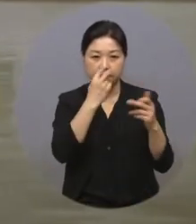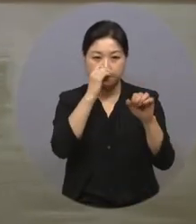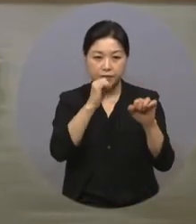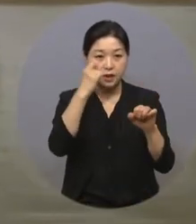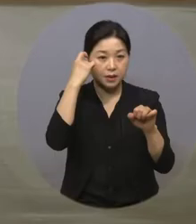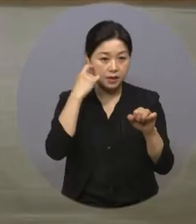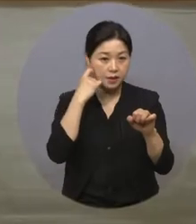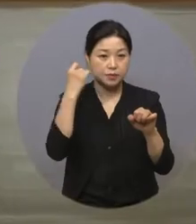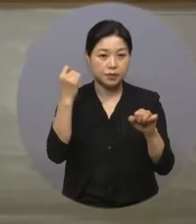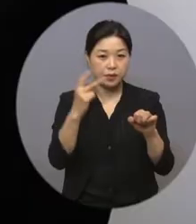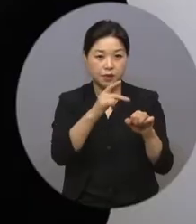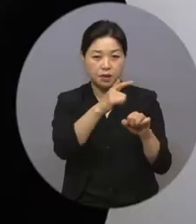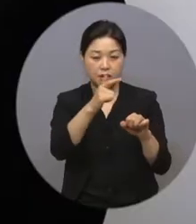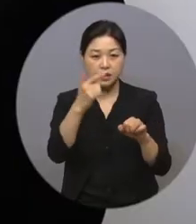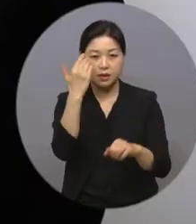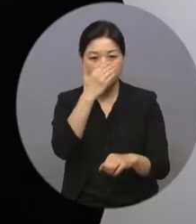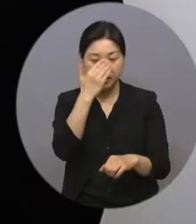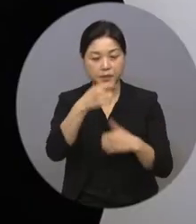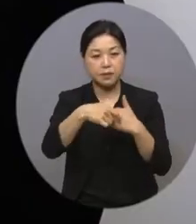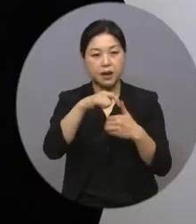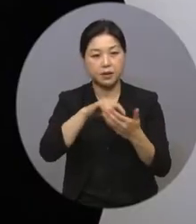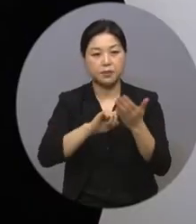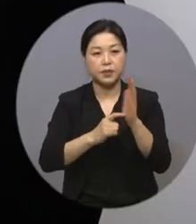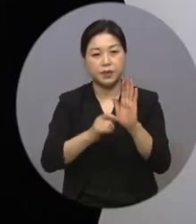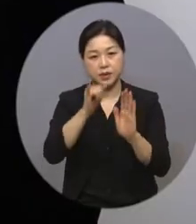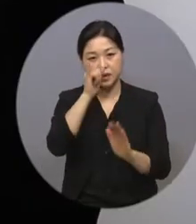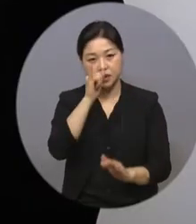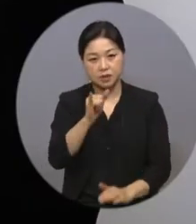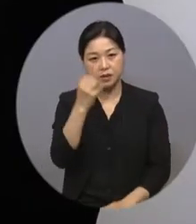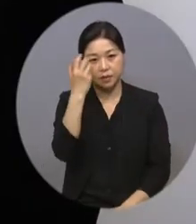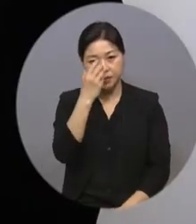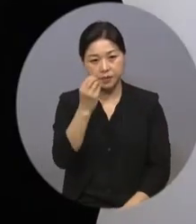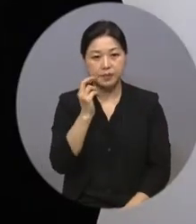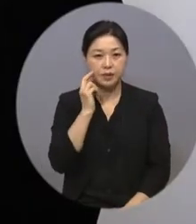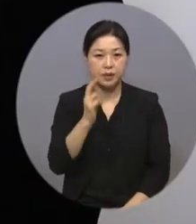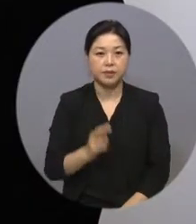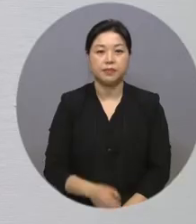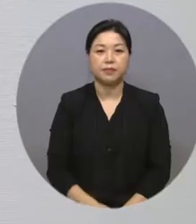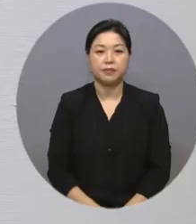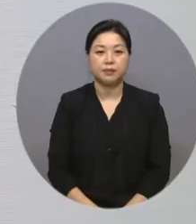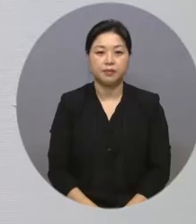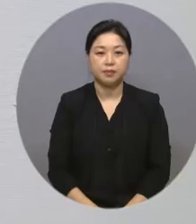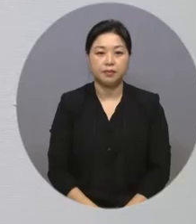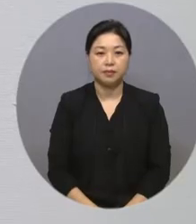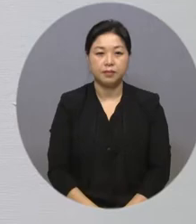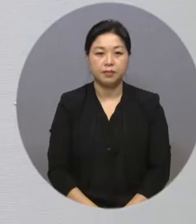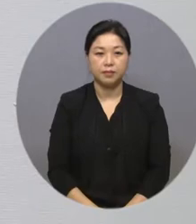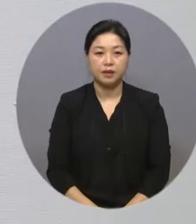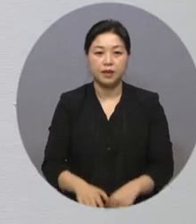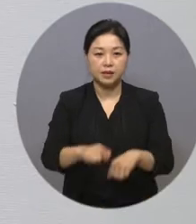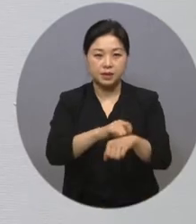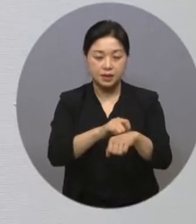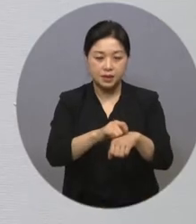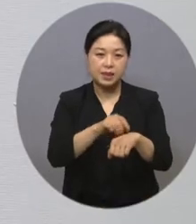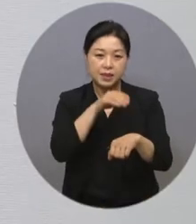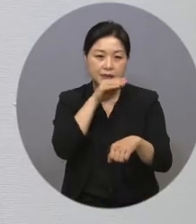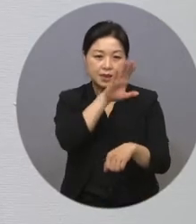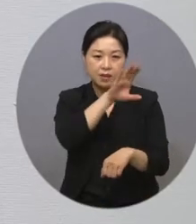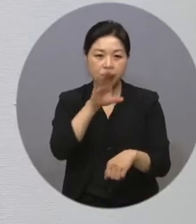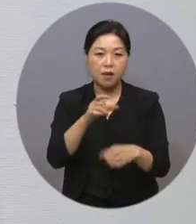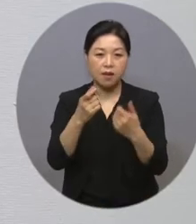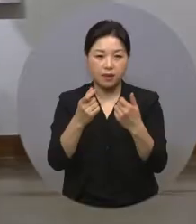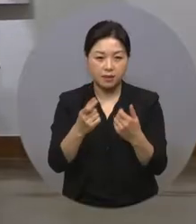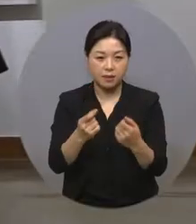생동감과 순수함을 담아내 보면 볼수록 깊은 매력에 빠지게 합니다. 특히 사실적으로 표현한